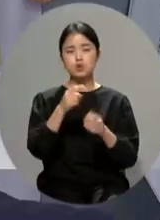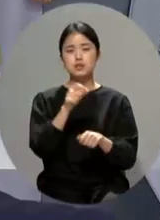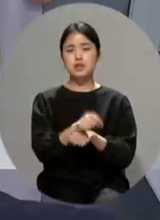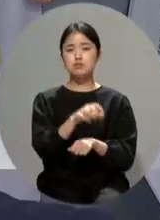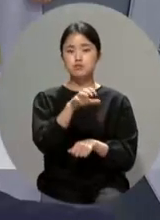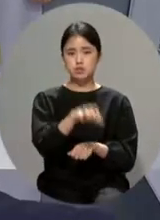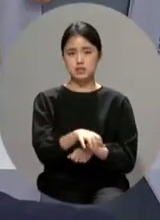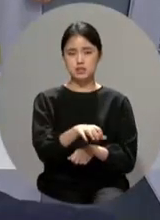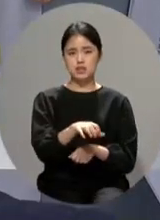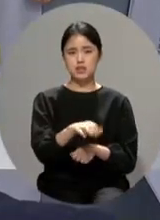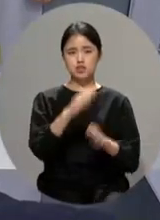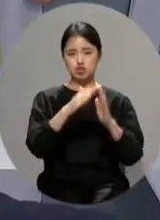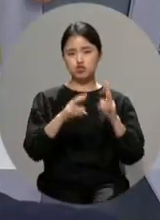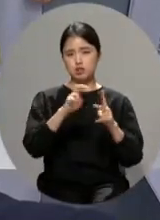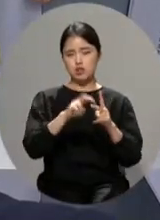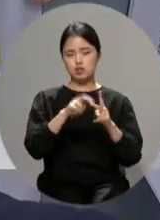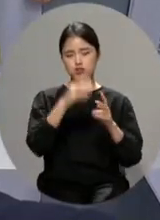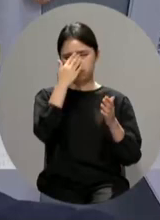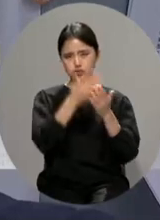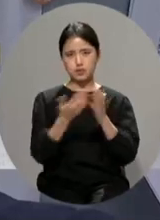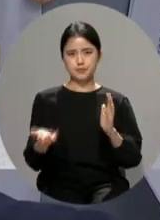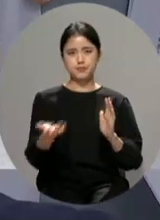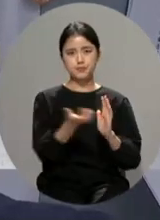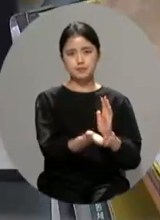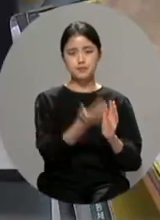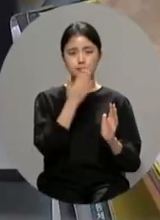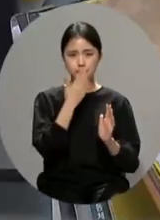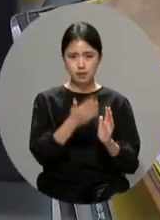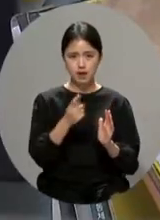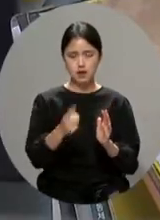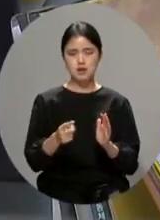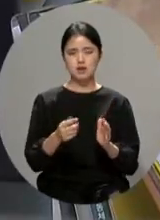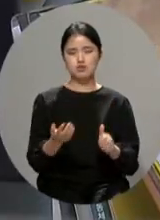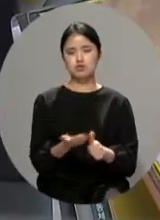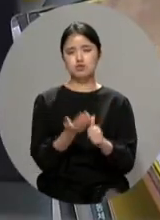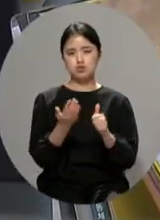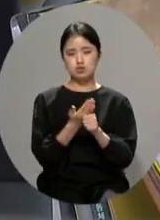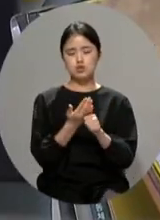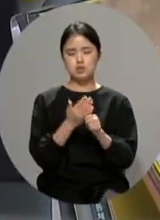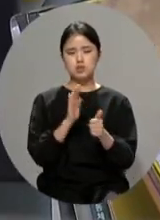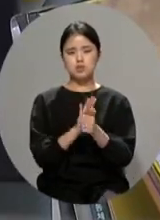오렌지 플래닛 전주 센터의 무상으로 입주하게 되는 등 육성지원을 받게 됩니다